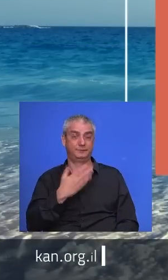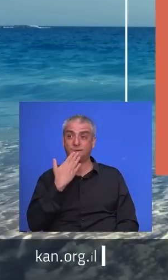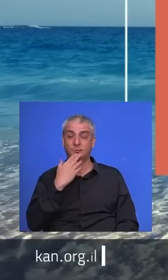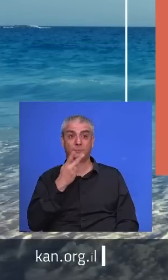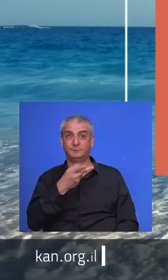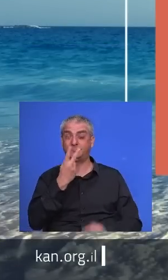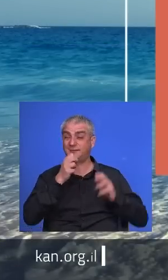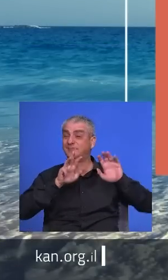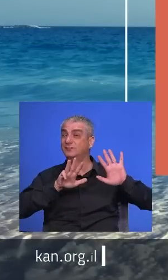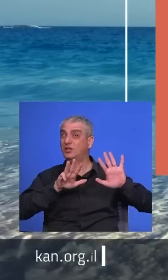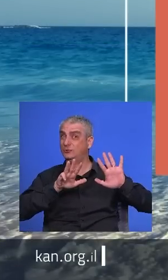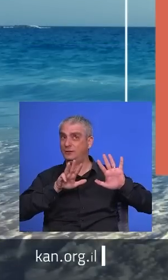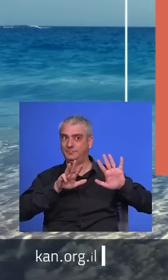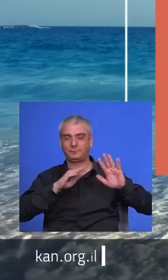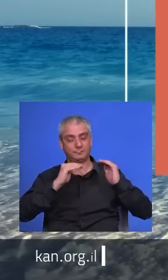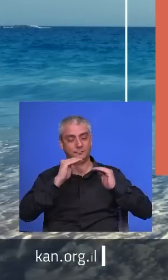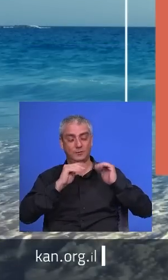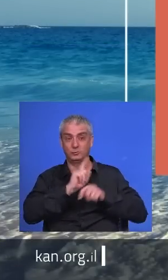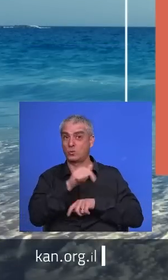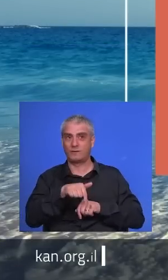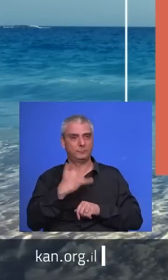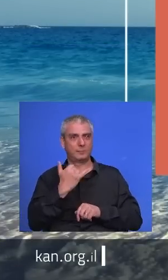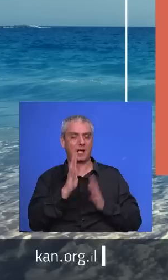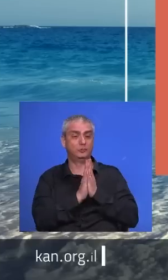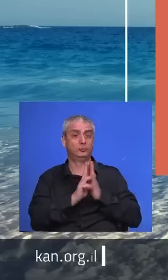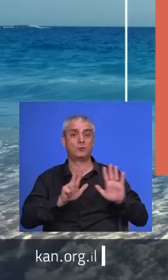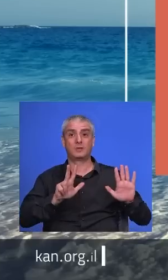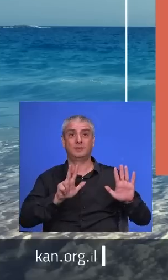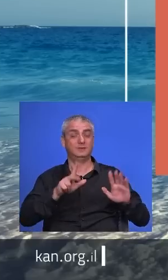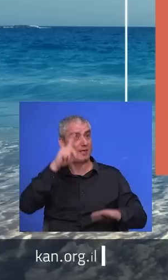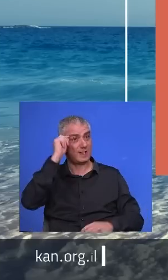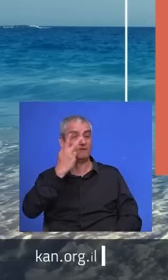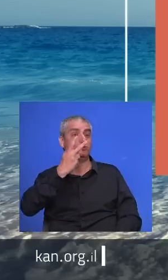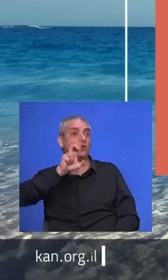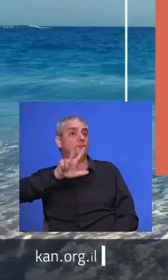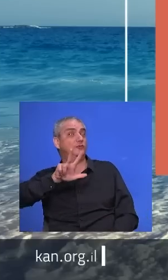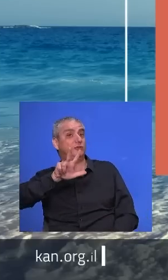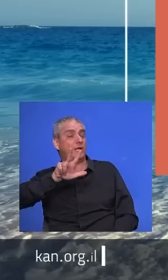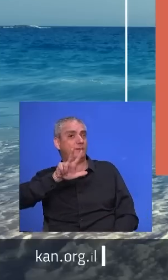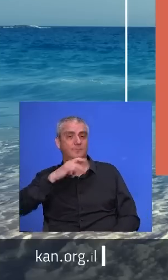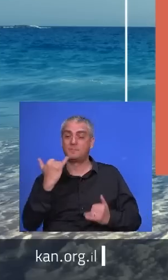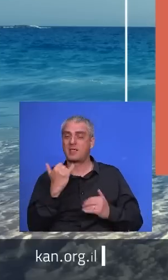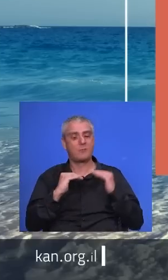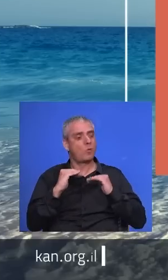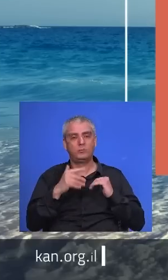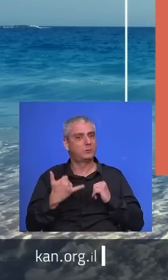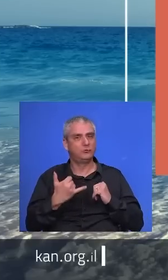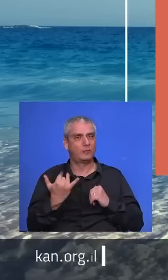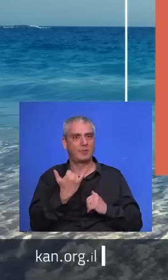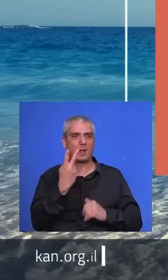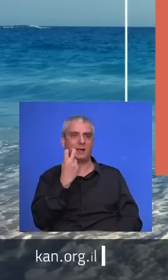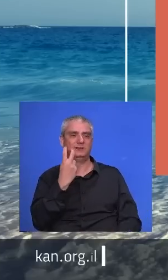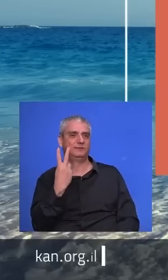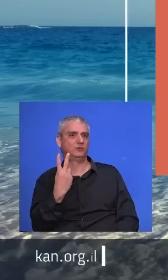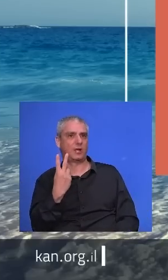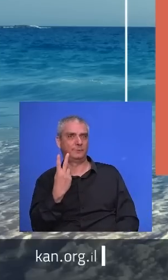נמדדו 29 מעלות, הממוצע לתקופה הזאת הוא 18 מעלות. תל אביב 32 מעלות, הממוצע לתקופה הזאת זה 22